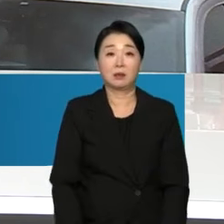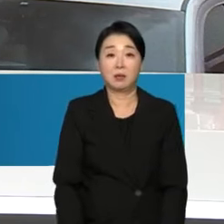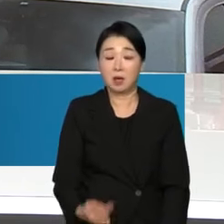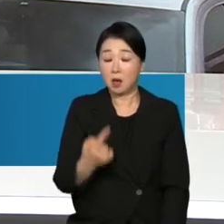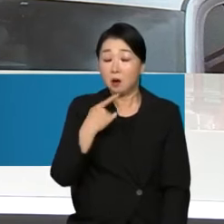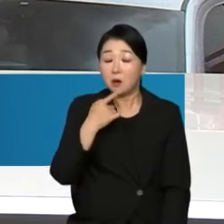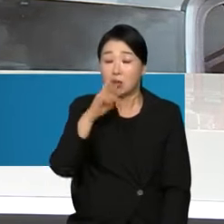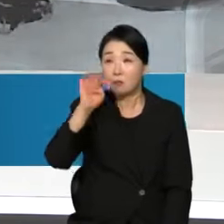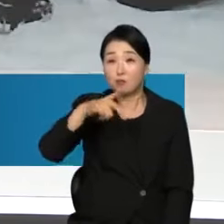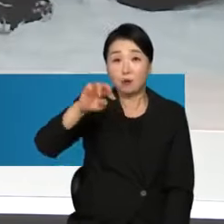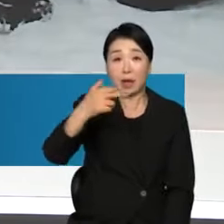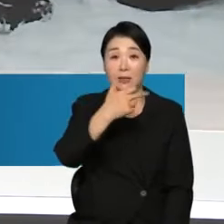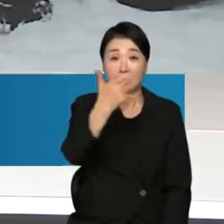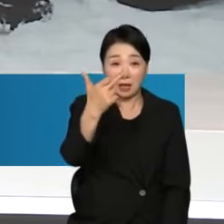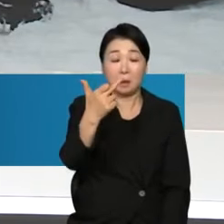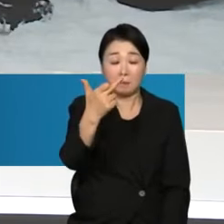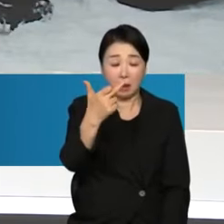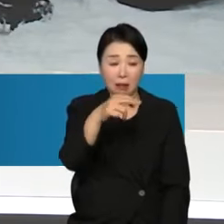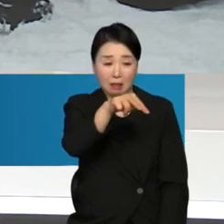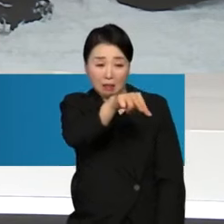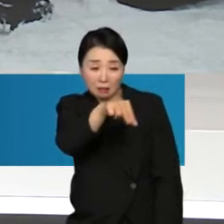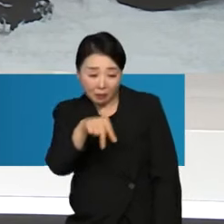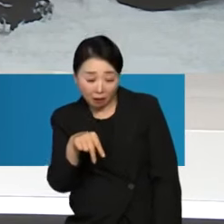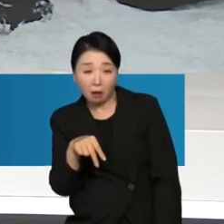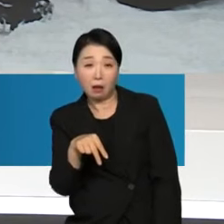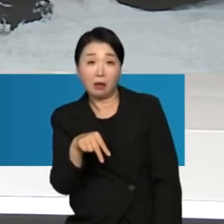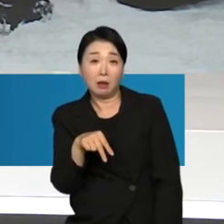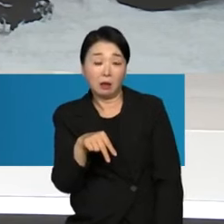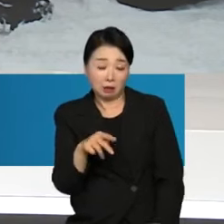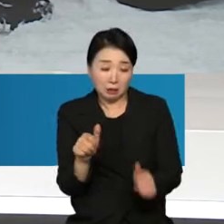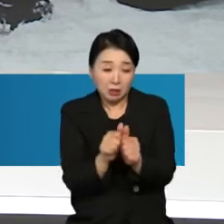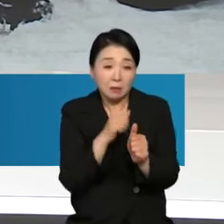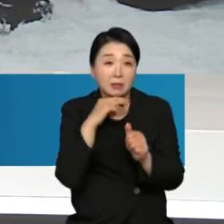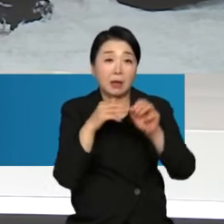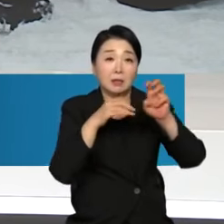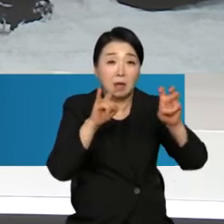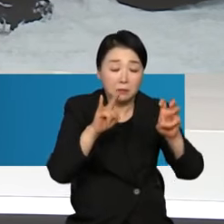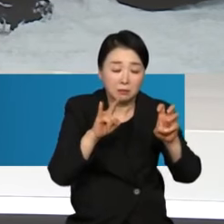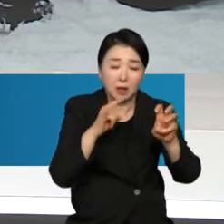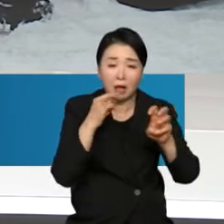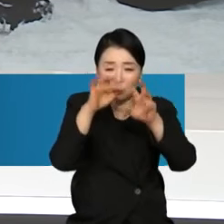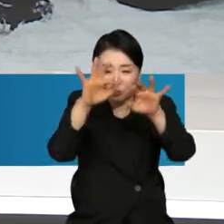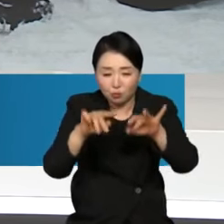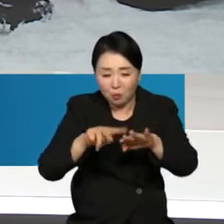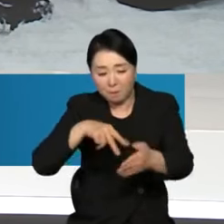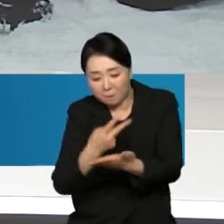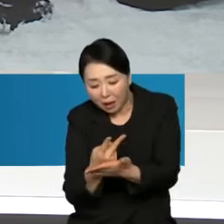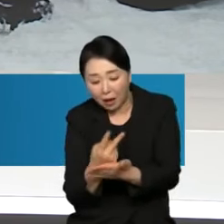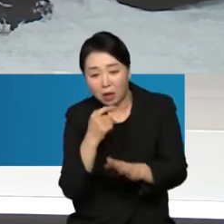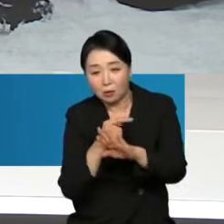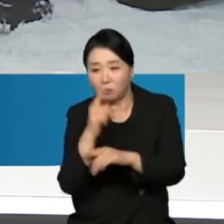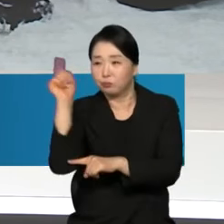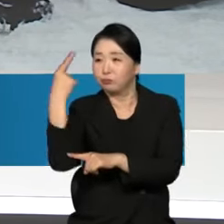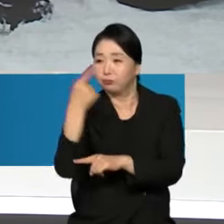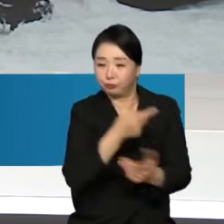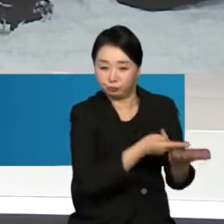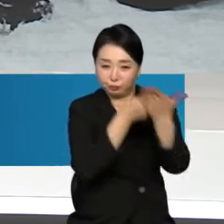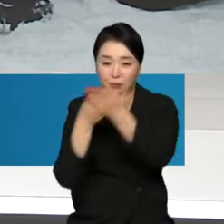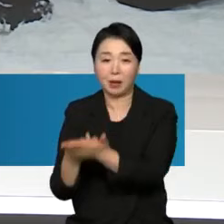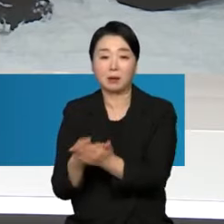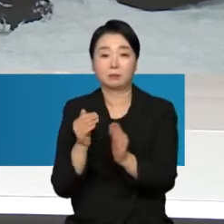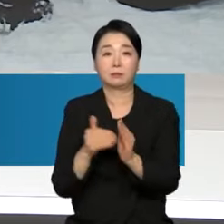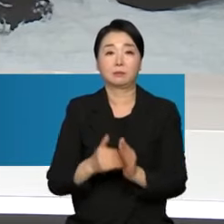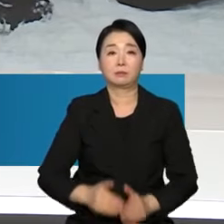어제 북한산에서 내려오던 30대 남성은 눈길에 발을 헛디뎌 부상을 입고 헬기를 통해 병원으로 옮겨졌습니다. 주말 사건